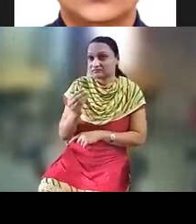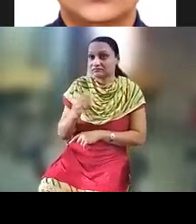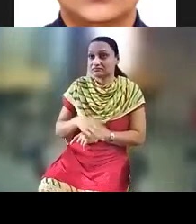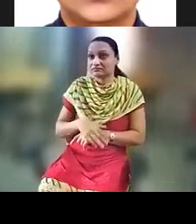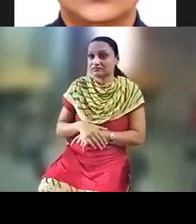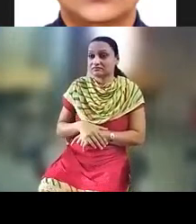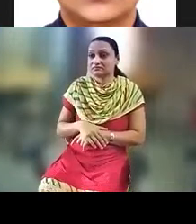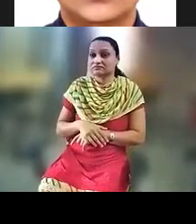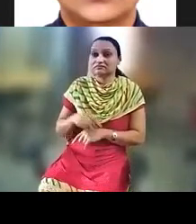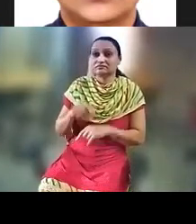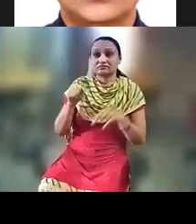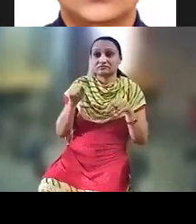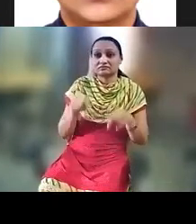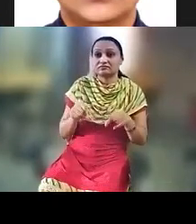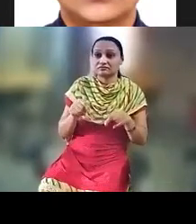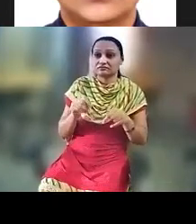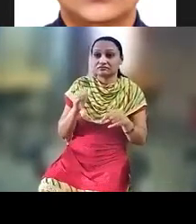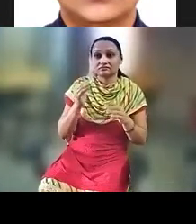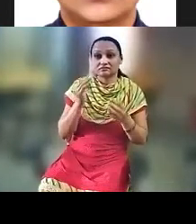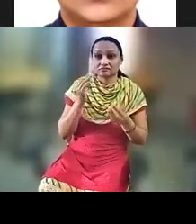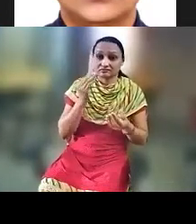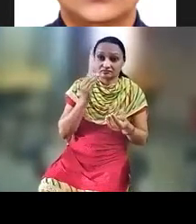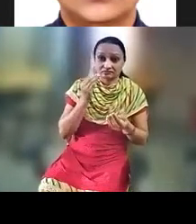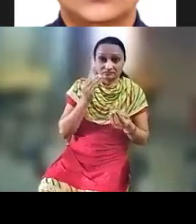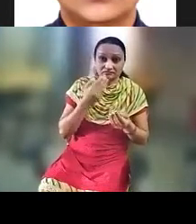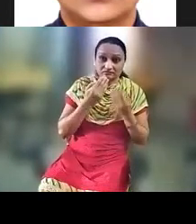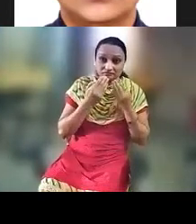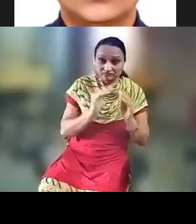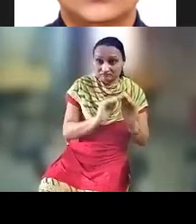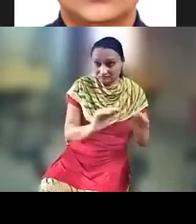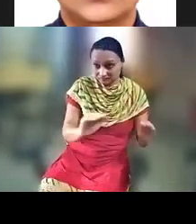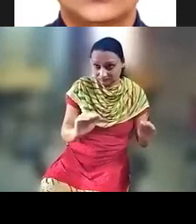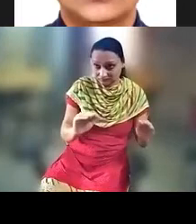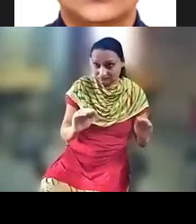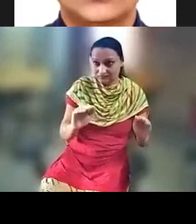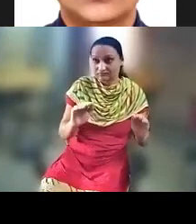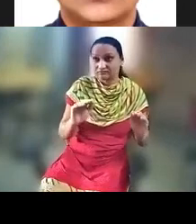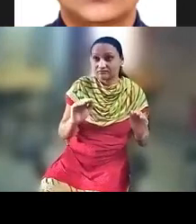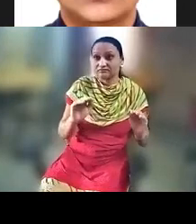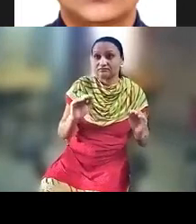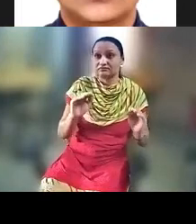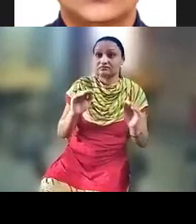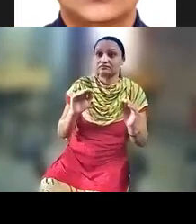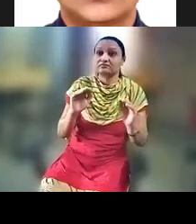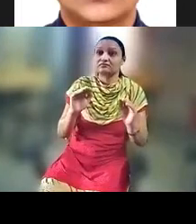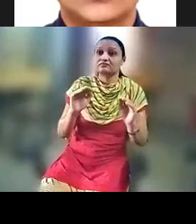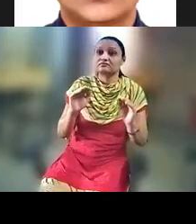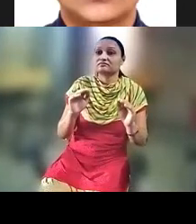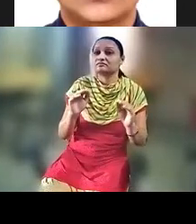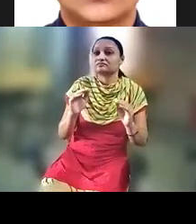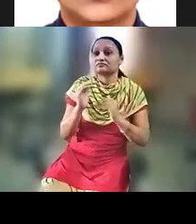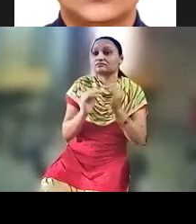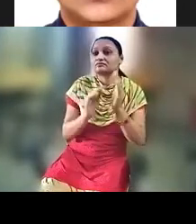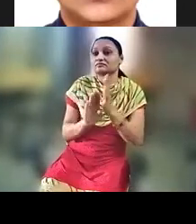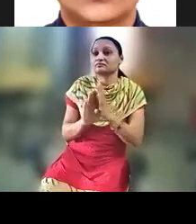कारण है चाइल्ड मैरिजेस का, तो वो भी अभी इस टाइम में, पैंडेमिक टाइम में, ये सब बढ़ गया है।